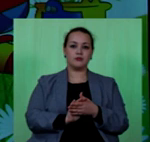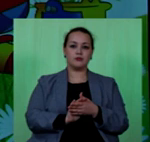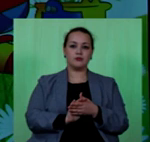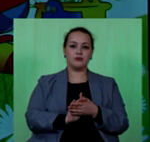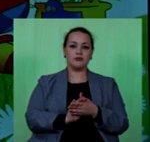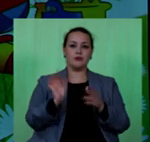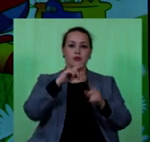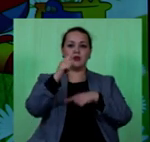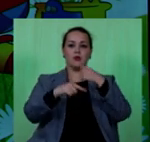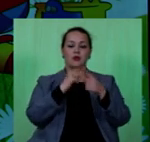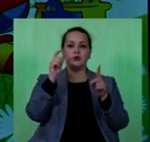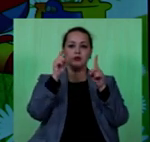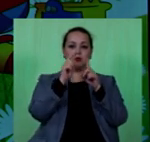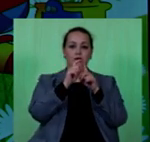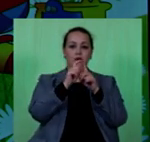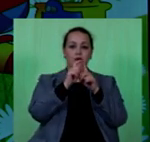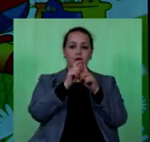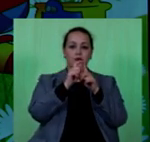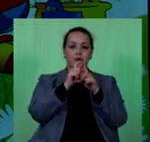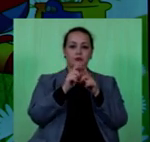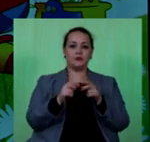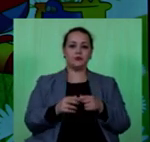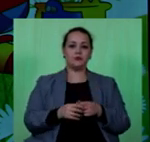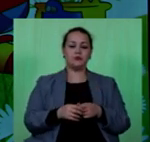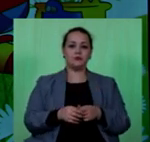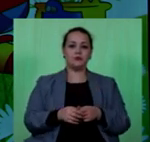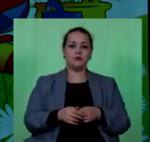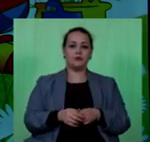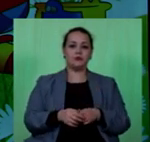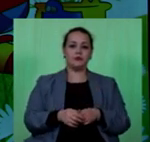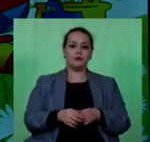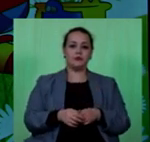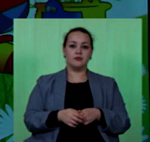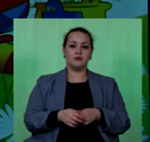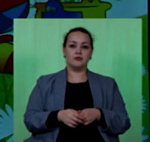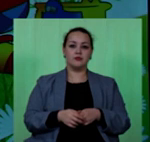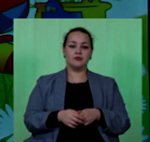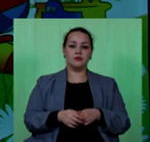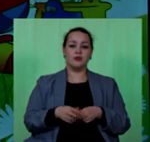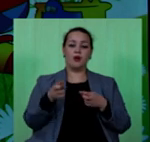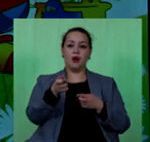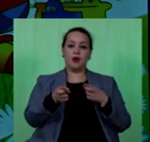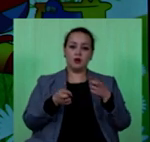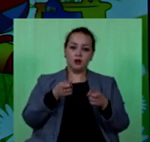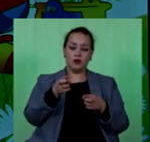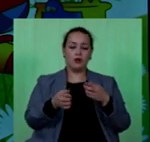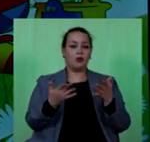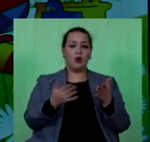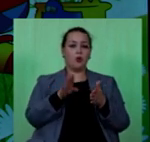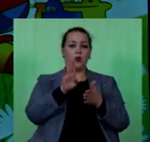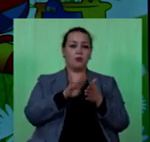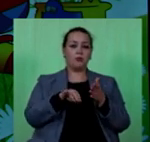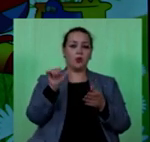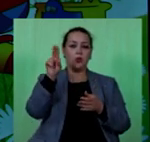следующее слово коньки и какой безударный гласный пропущен в первом слоге совершенно верно